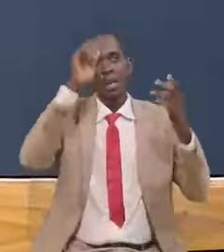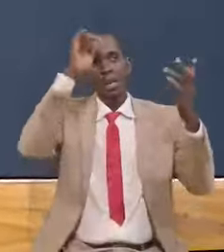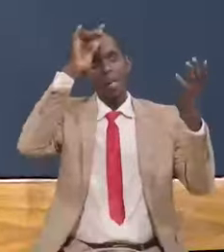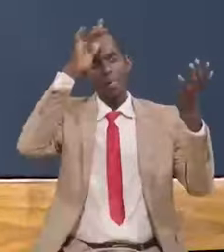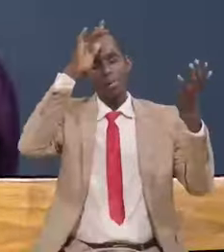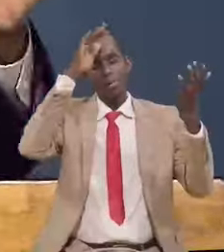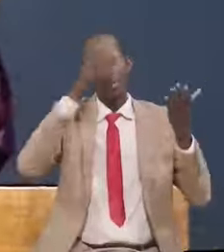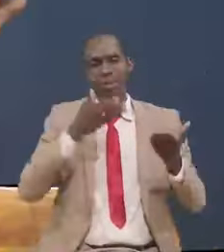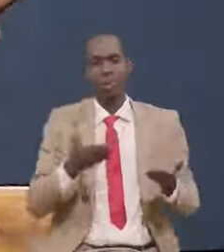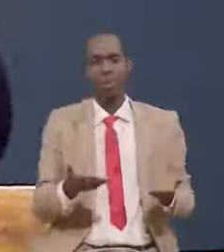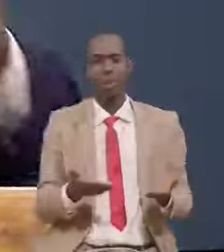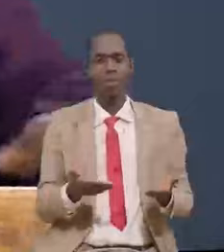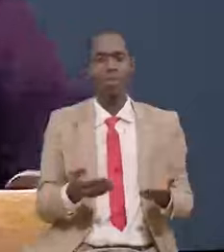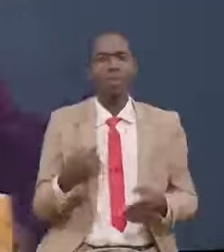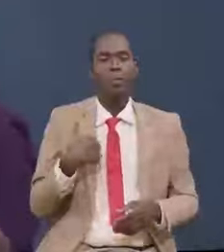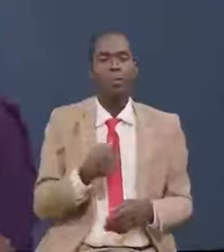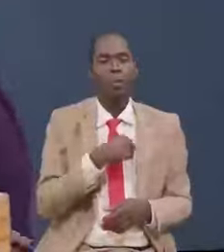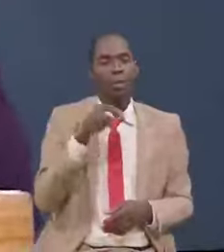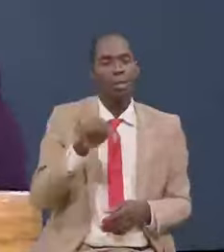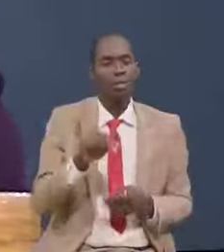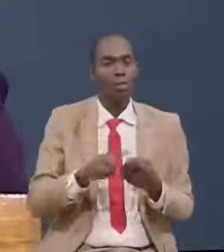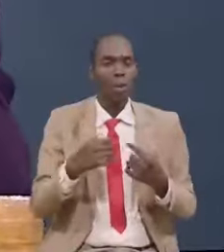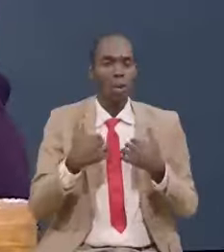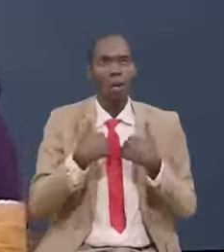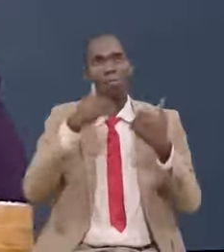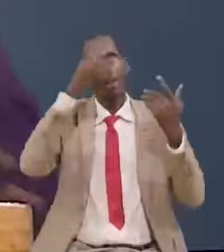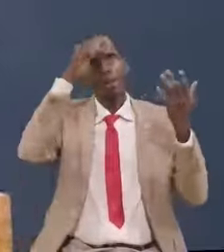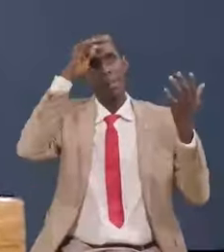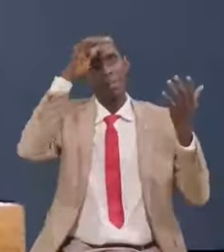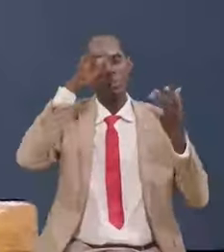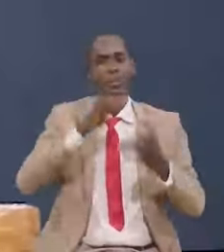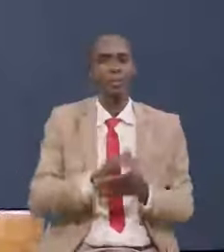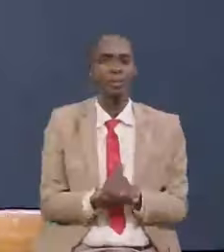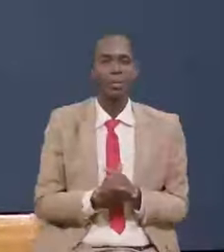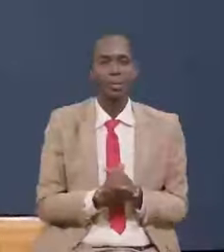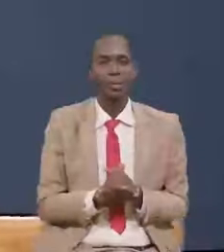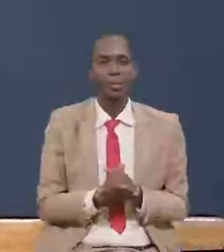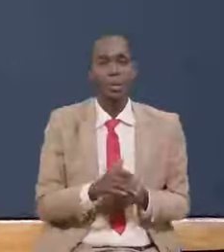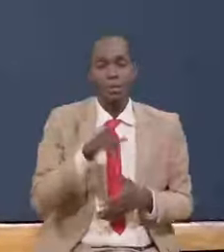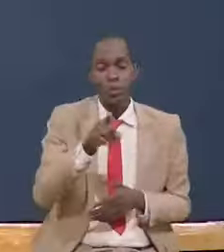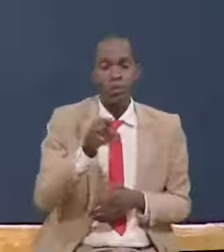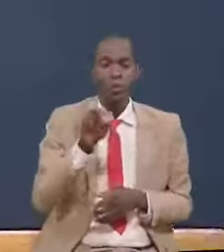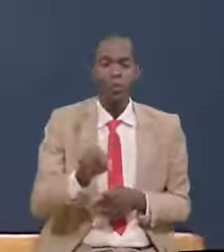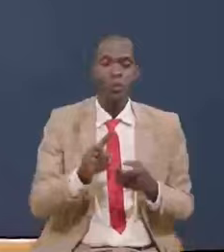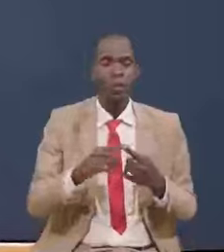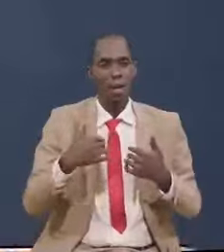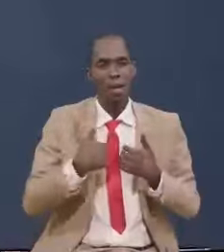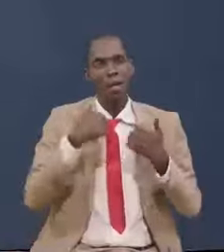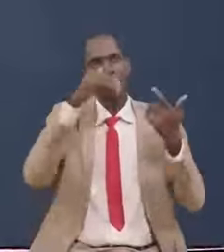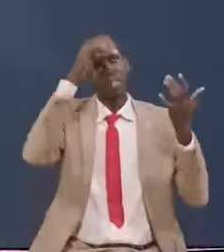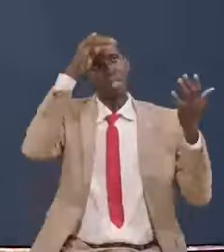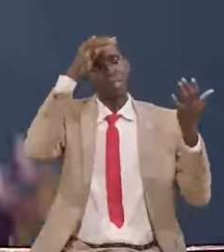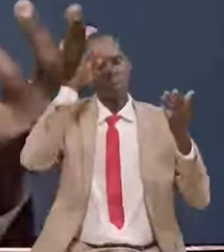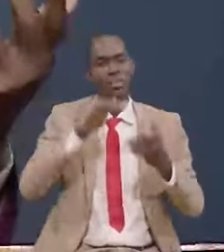l'attente. Nous devons avoir d'attente, d'espérance. Tu dois aussi avoir d'attente